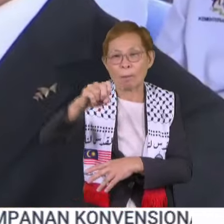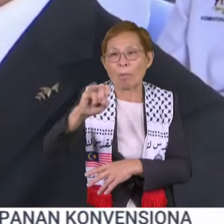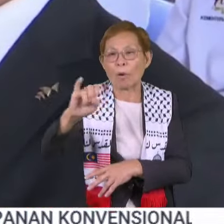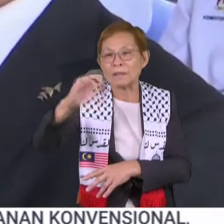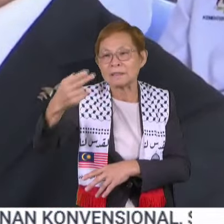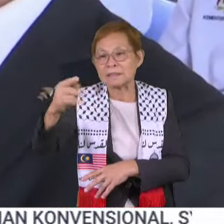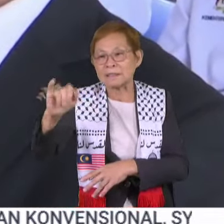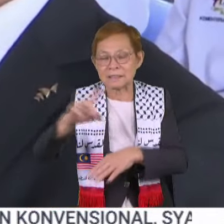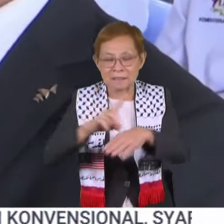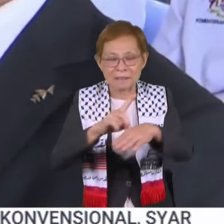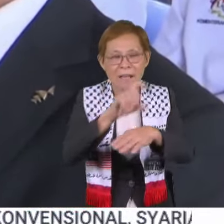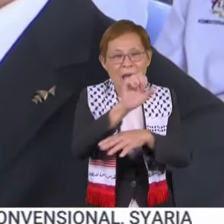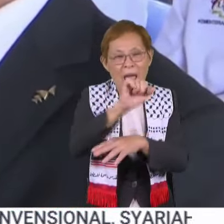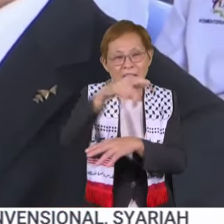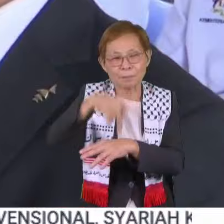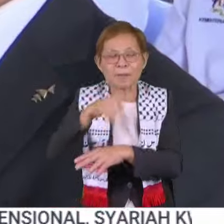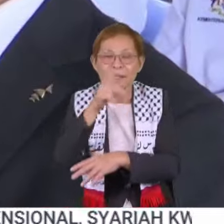di suai petani